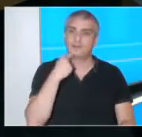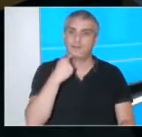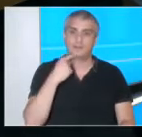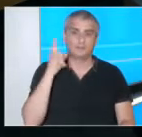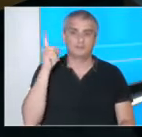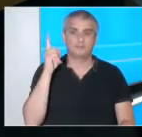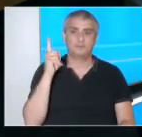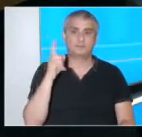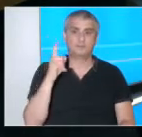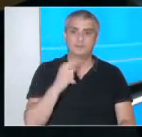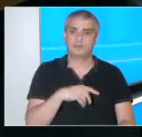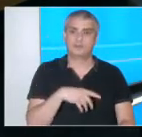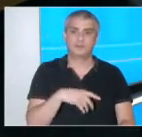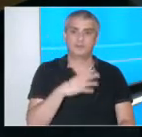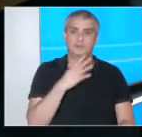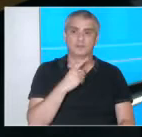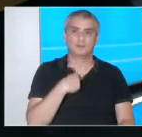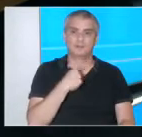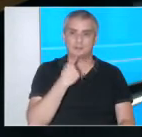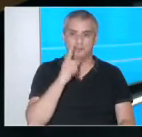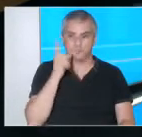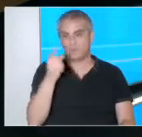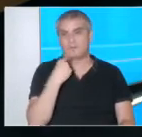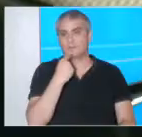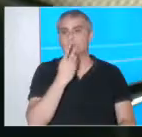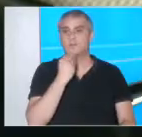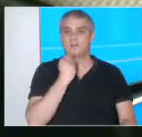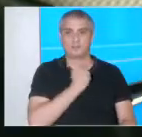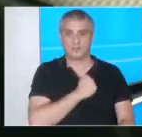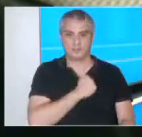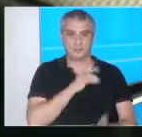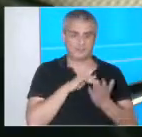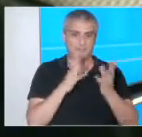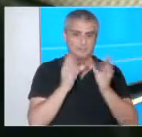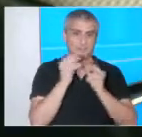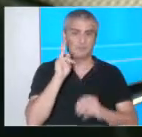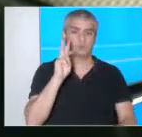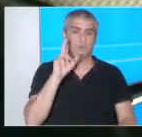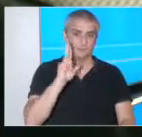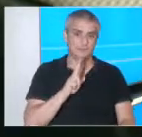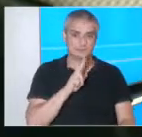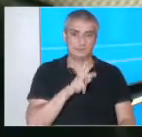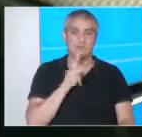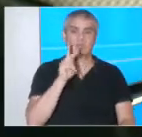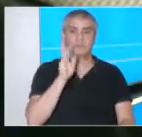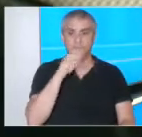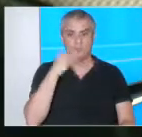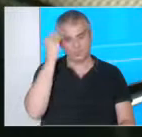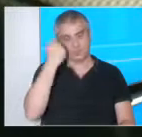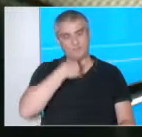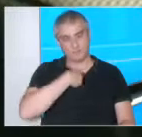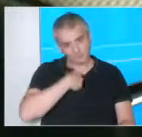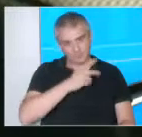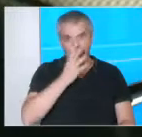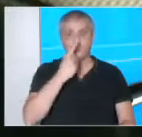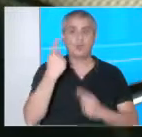ששם היהדות הדתית... שם חכמנו, זה היהדות... לא אני אמרתי, זה הוא אמר. היהדות הדתית נמצאת שם עם קורץ. אז זה... קורץ יכול ללמוד מאיתנו,